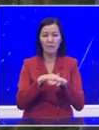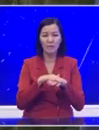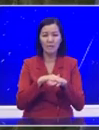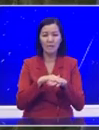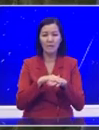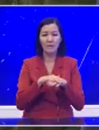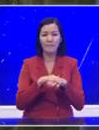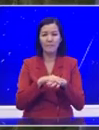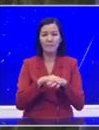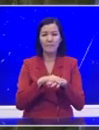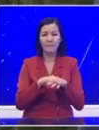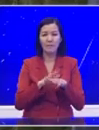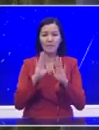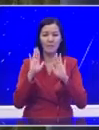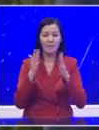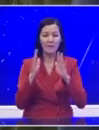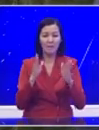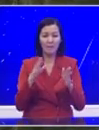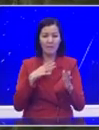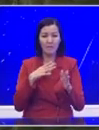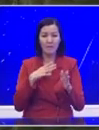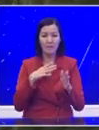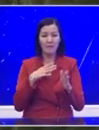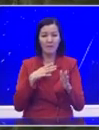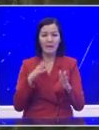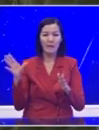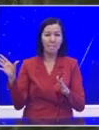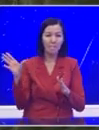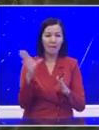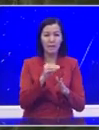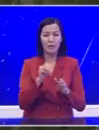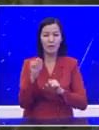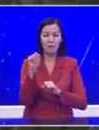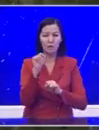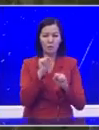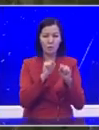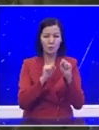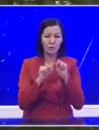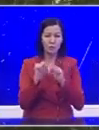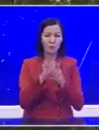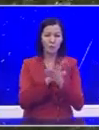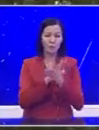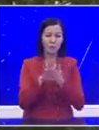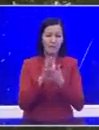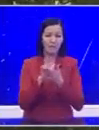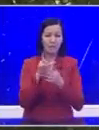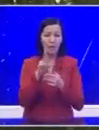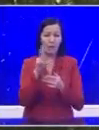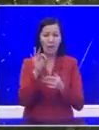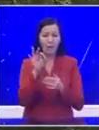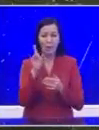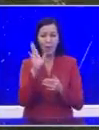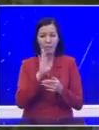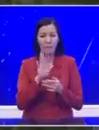алаңдар бар, саябақтары бар, жағалау бар, барлық жерлерде қазір осы дезобработка жүріп жатыр. Волонтерлар да бұларға